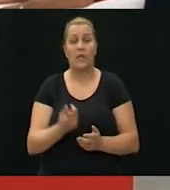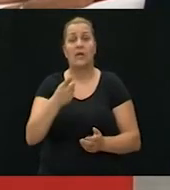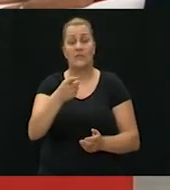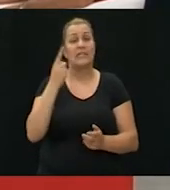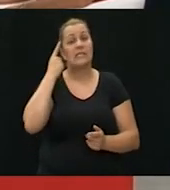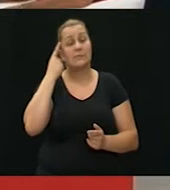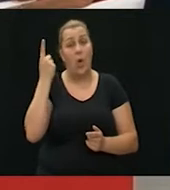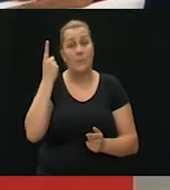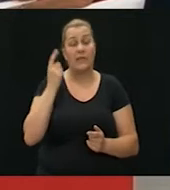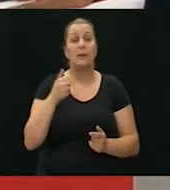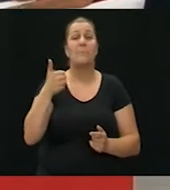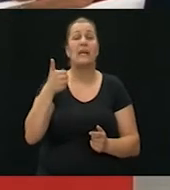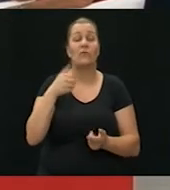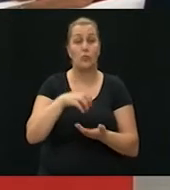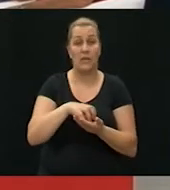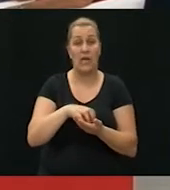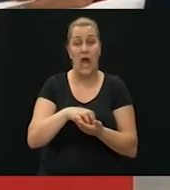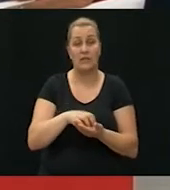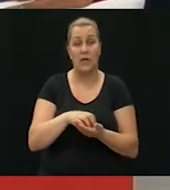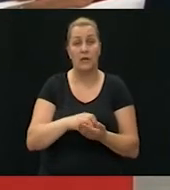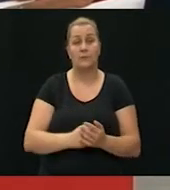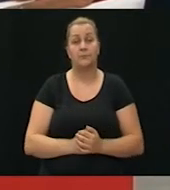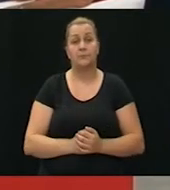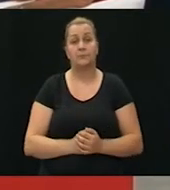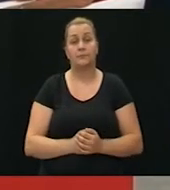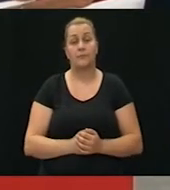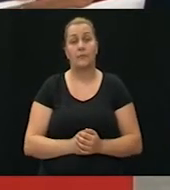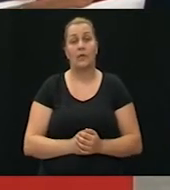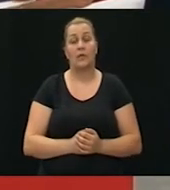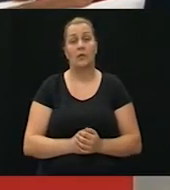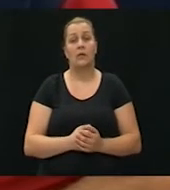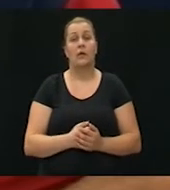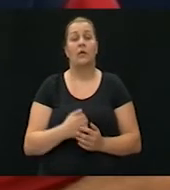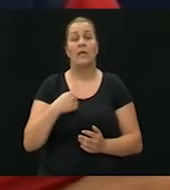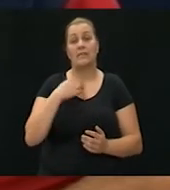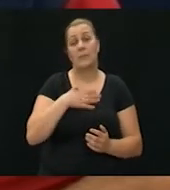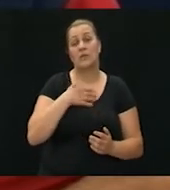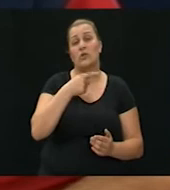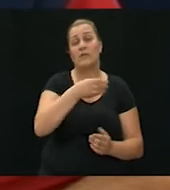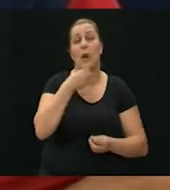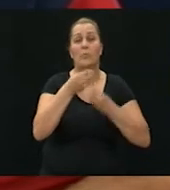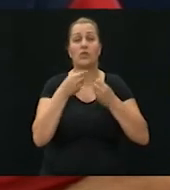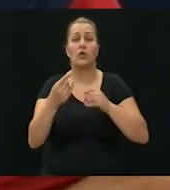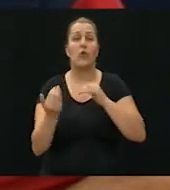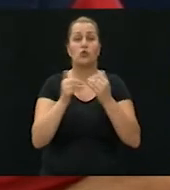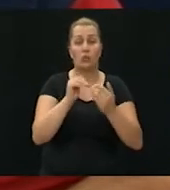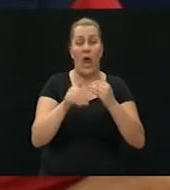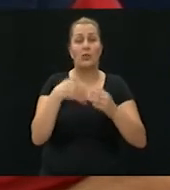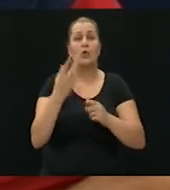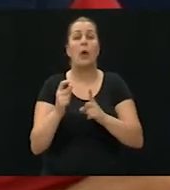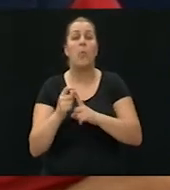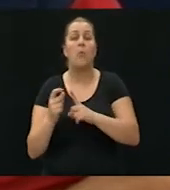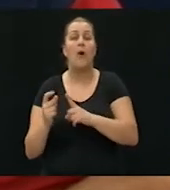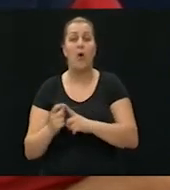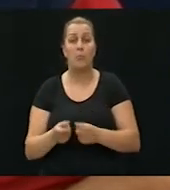Spomenuli ste prvu brigadu. Da, prva brigada je onda, htio sam odmah nastavite vi o prvoj brigadi, malo o toj suradnji, pa odmah dolazimo do Popovog polja.